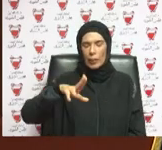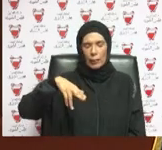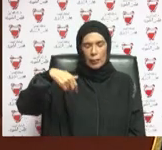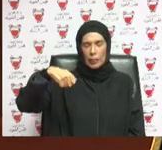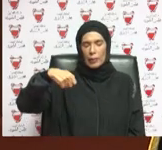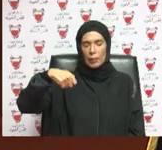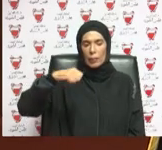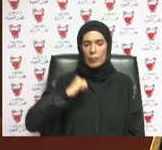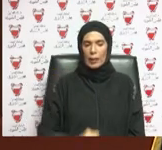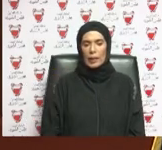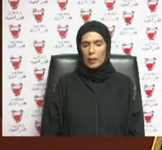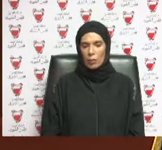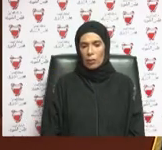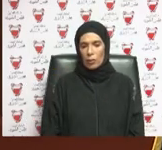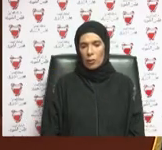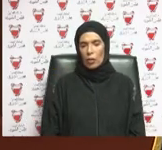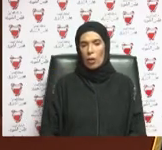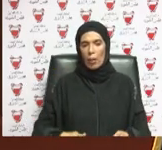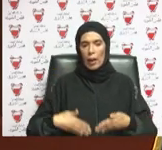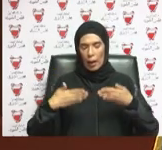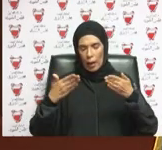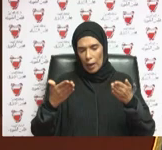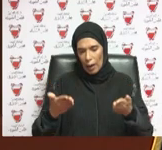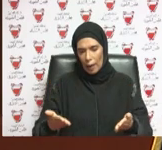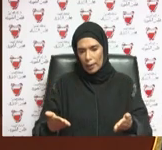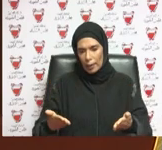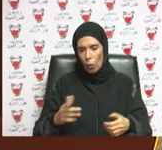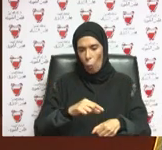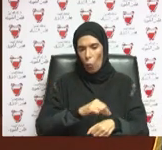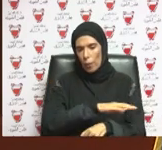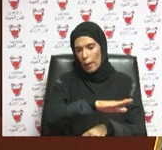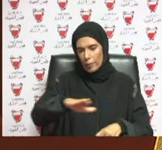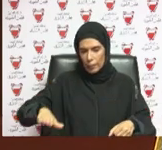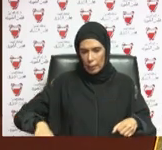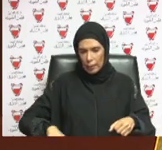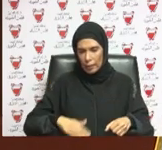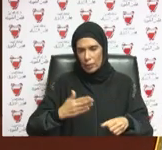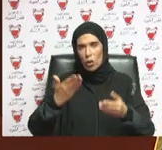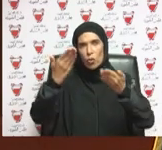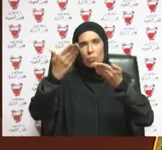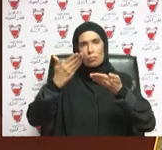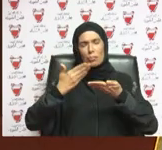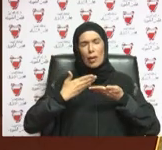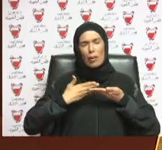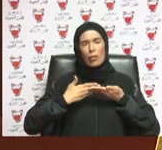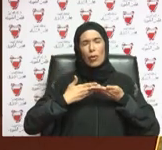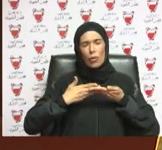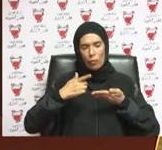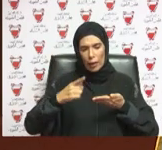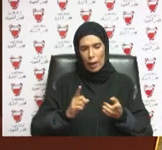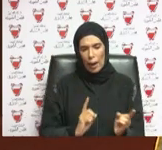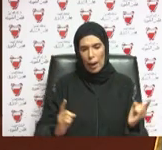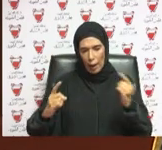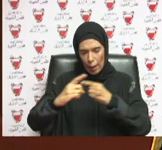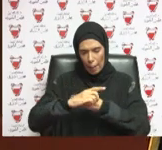سلمان بن حمد إلى ما فيه خير هذا البلاد والعباد، وأن يعينه على حمل هذه الرسالة، فإنه خير خلف